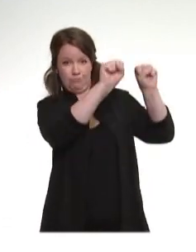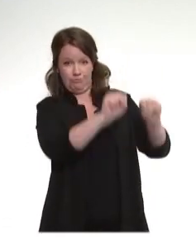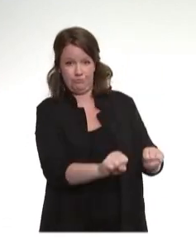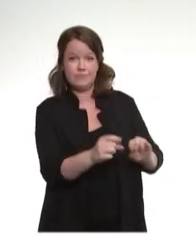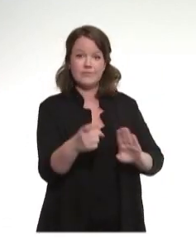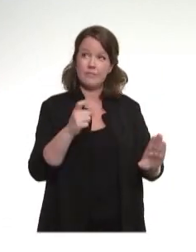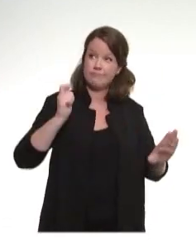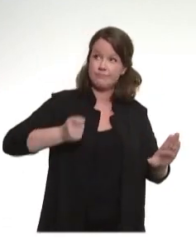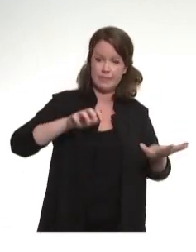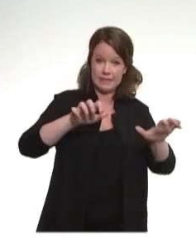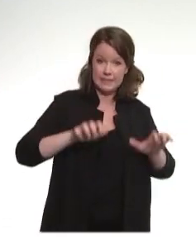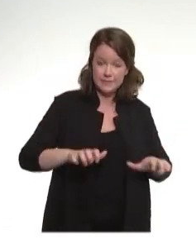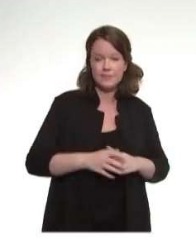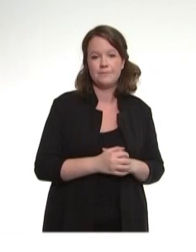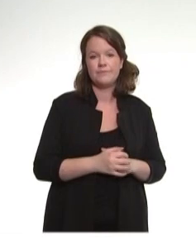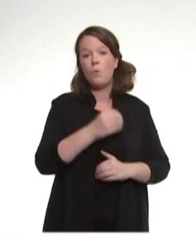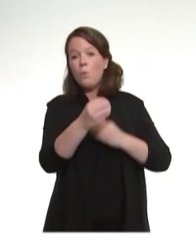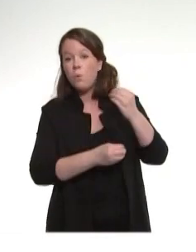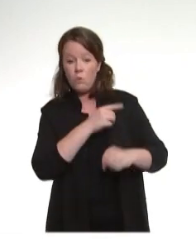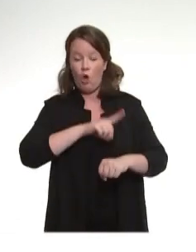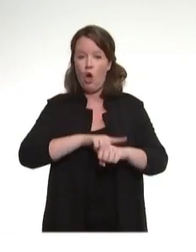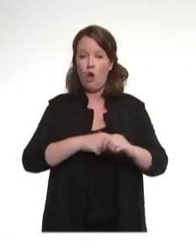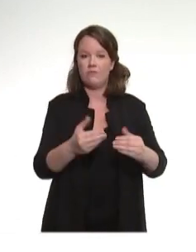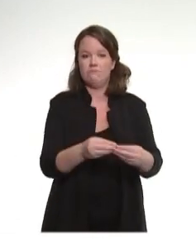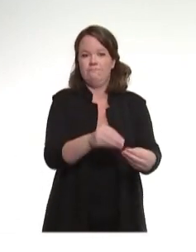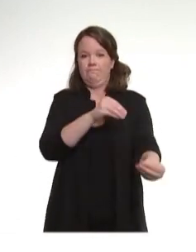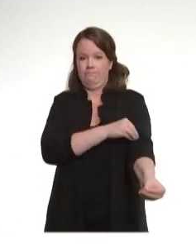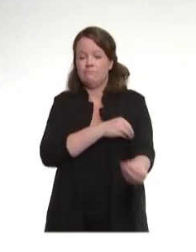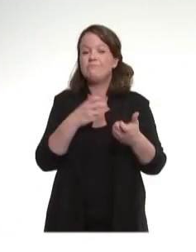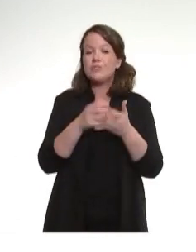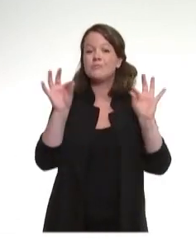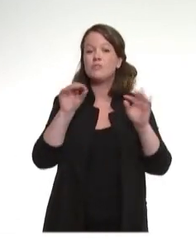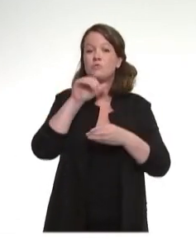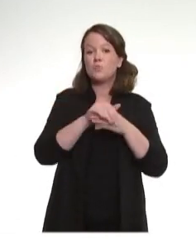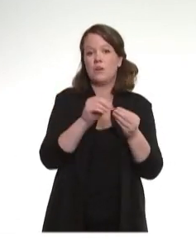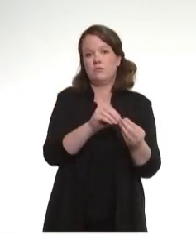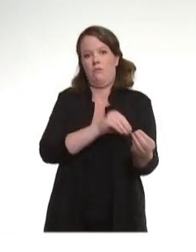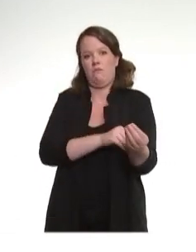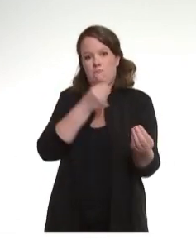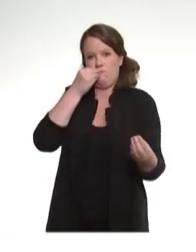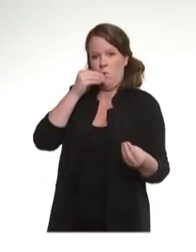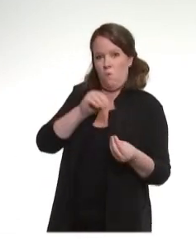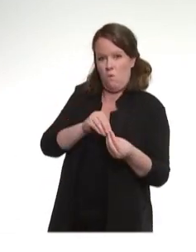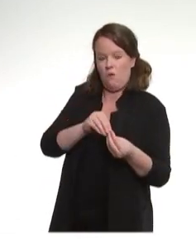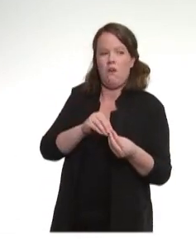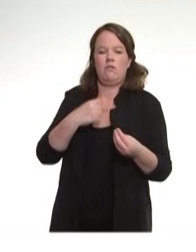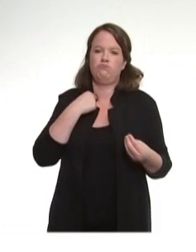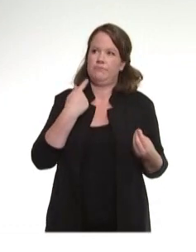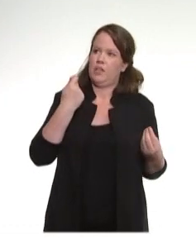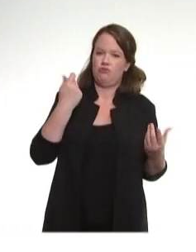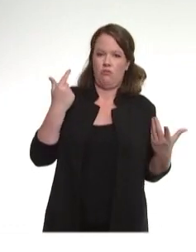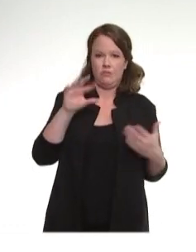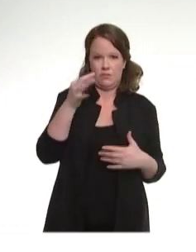travailler jusqu'à 22h par exemple pour les bars et qui font une perte de chiffre d'affaires d'au moins 50% sont exonérés